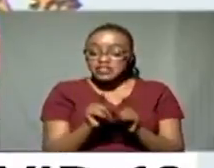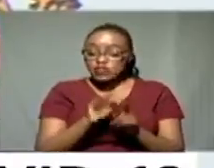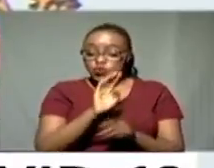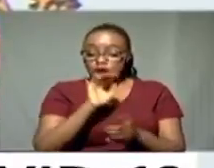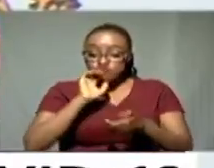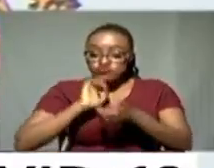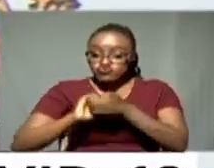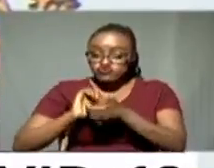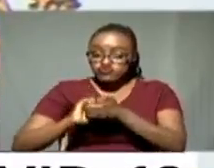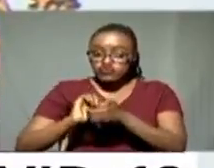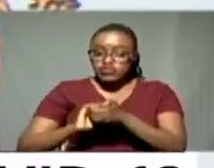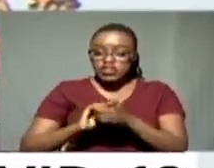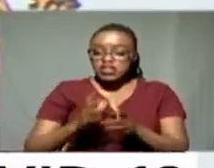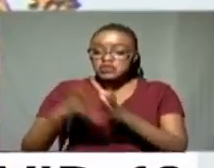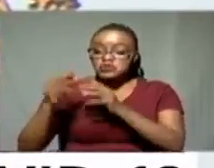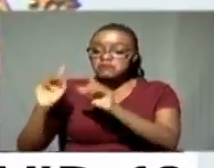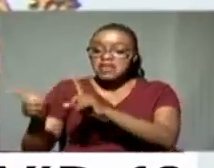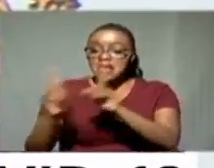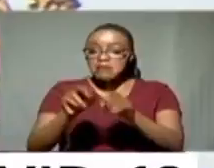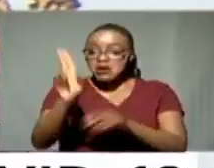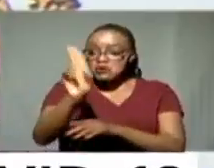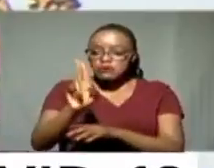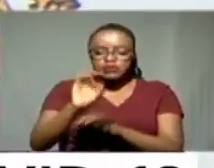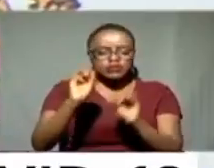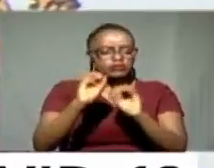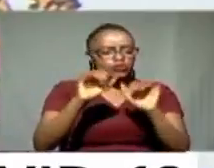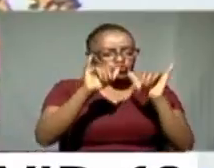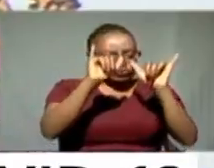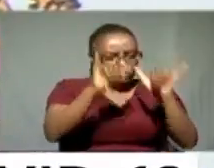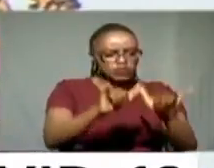Buruburu, usiende Umoja, wewe kaa tu Buruburu.